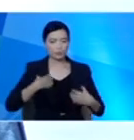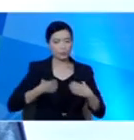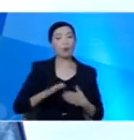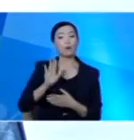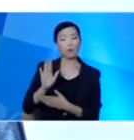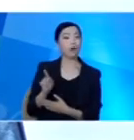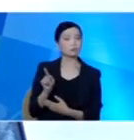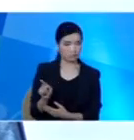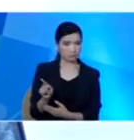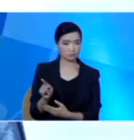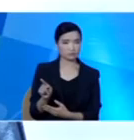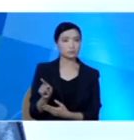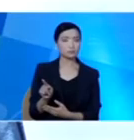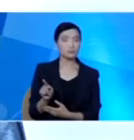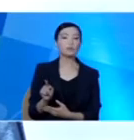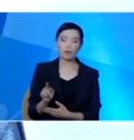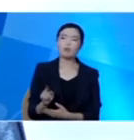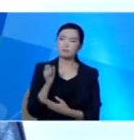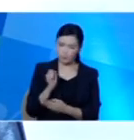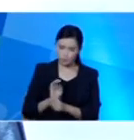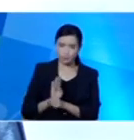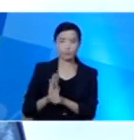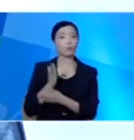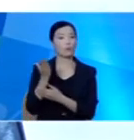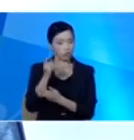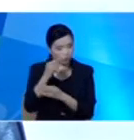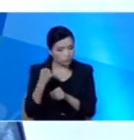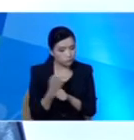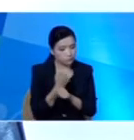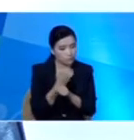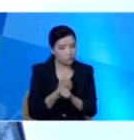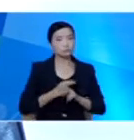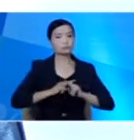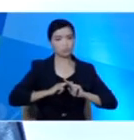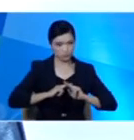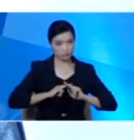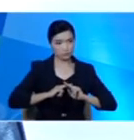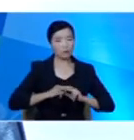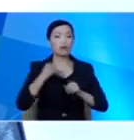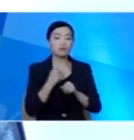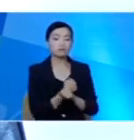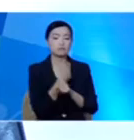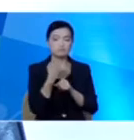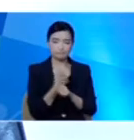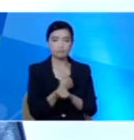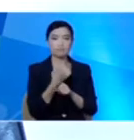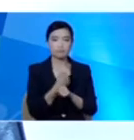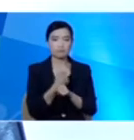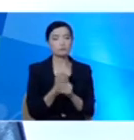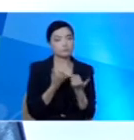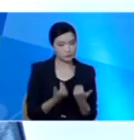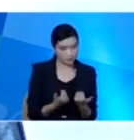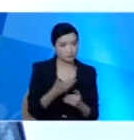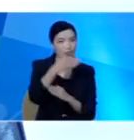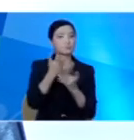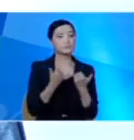คือสิ่งที่ลูกเป็นบุญของลูกที่ลูกจะต้องฝึกตัวเองนั่นคือการฝึกฝนในภพชาตินี ้ขออา